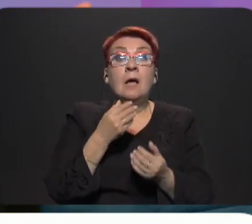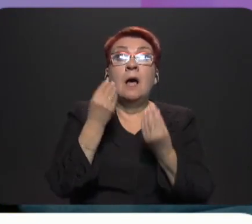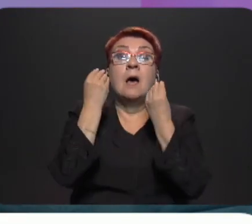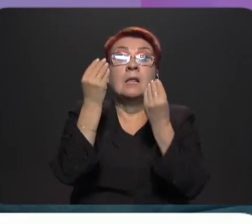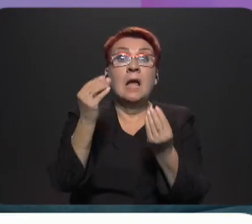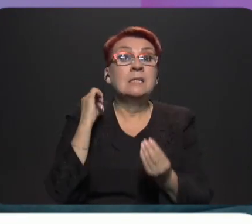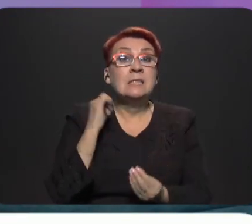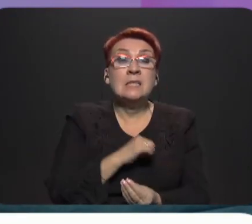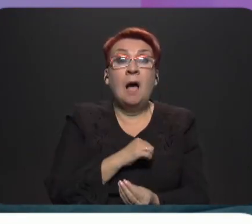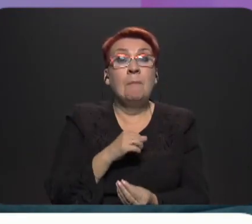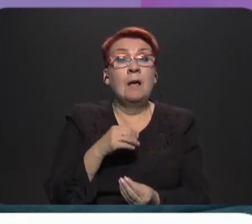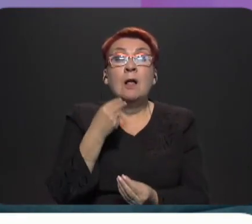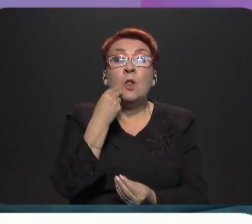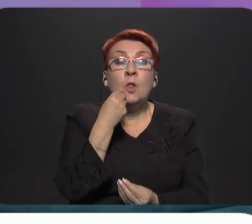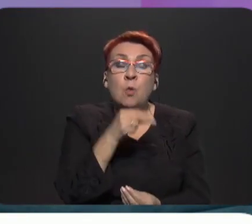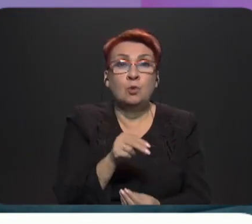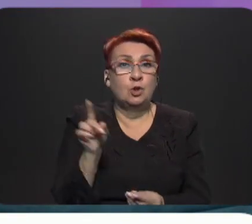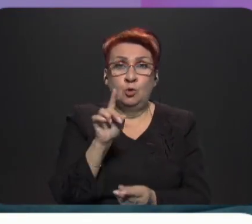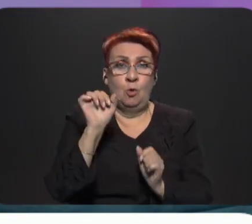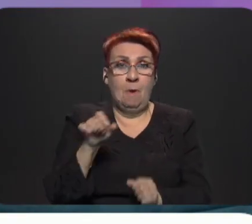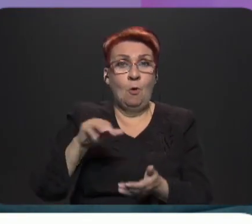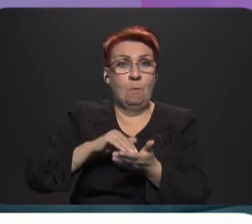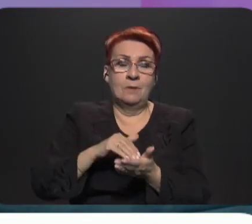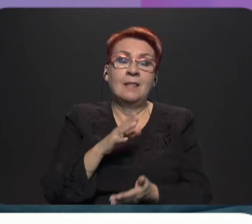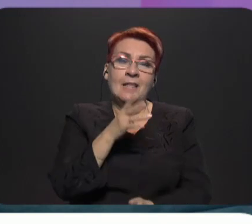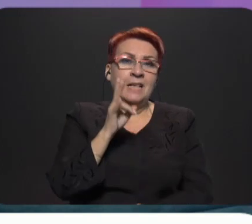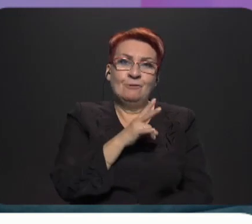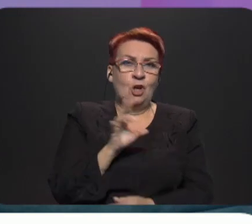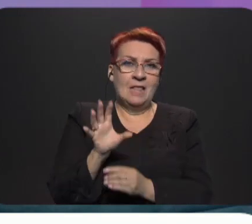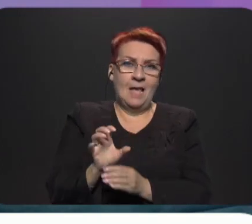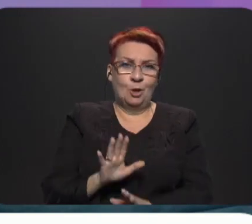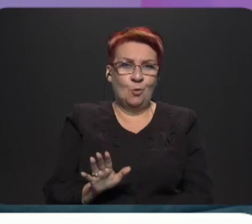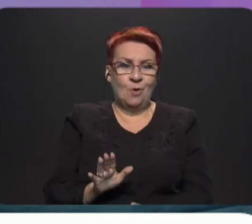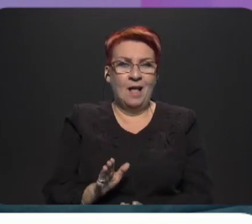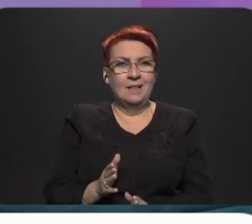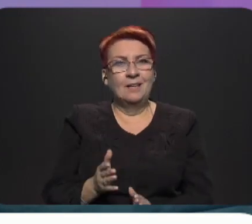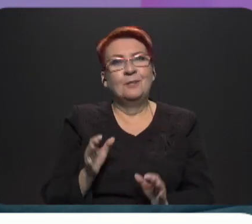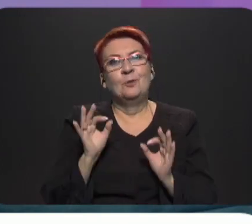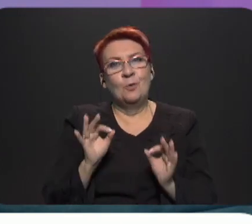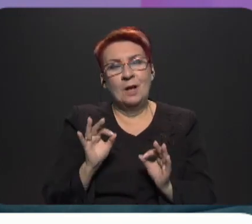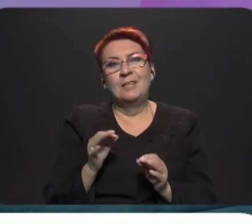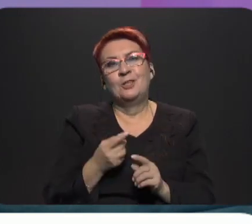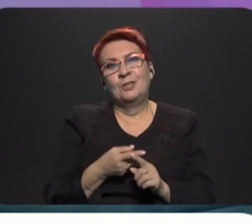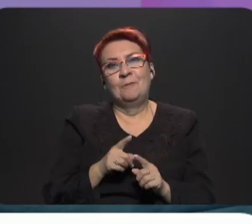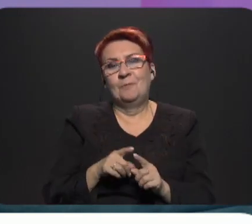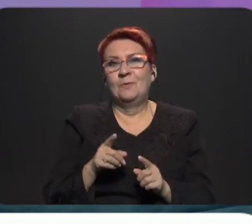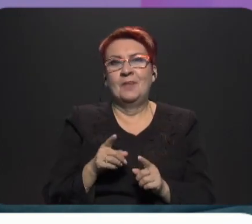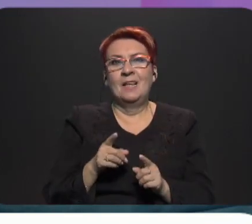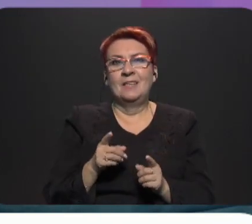что я могу. И тогда священник ее не отругал. Ну, конечно же, наверное, это не следует, что все